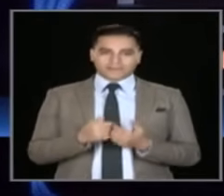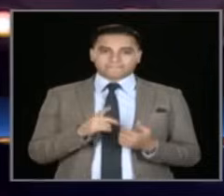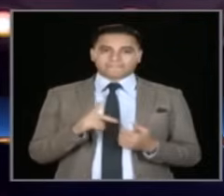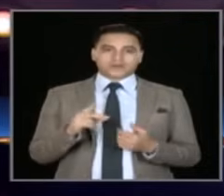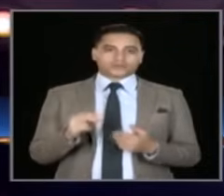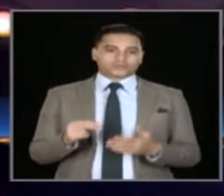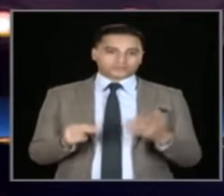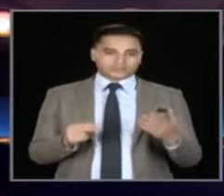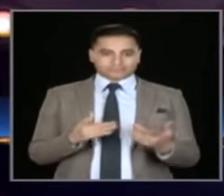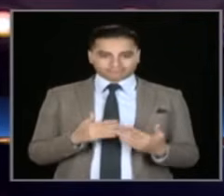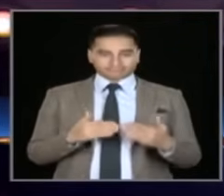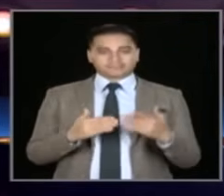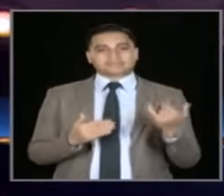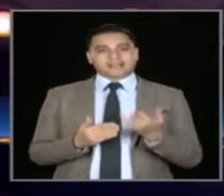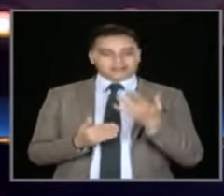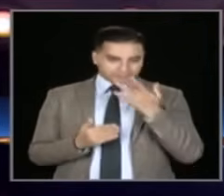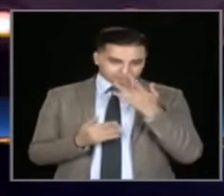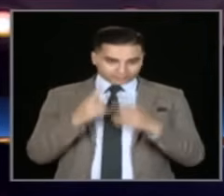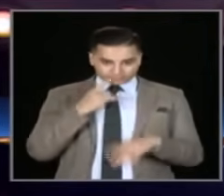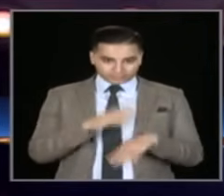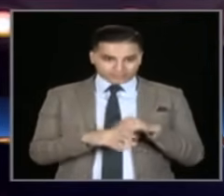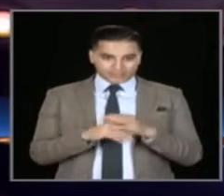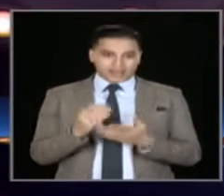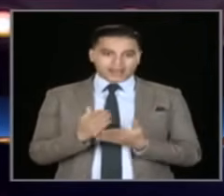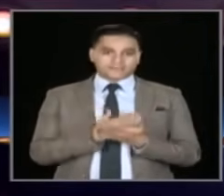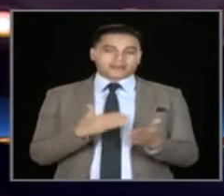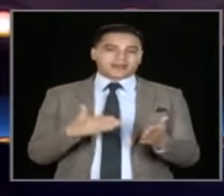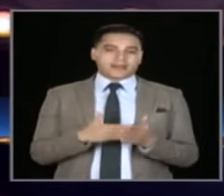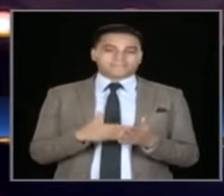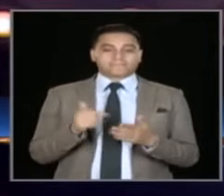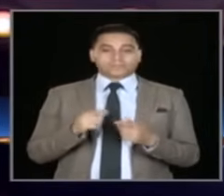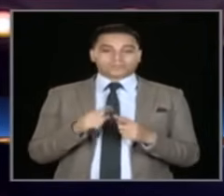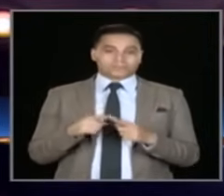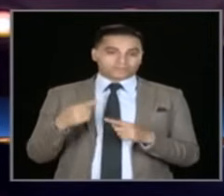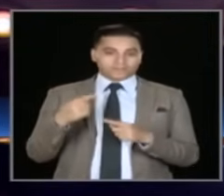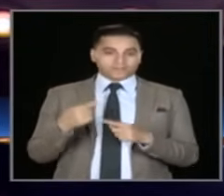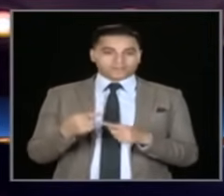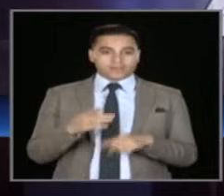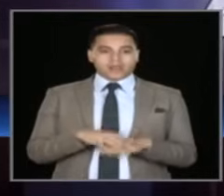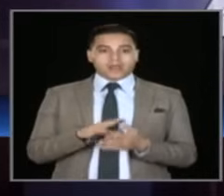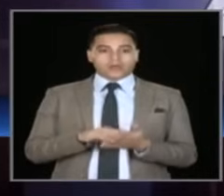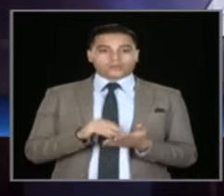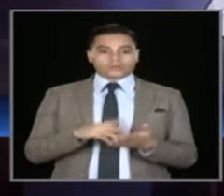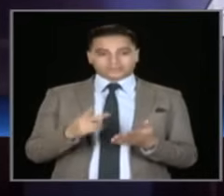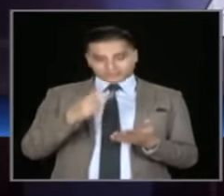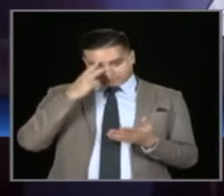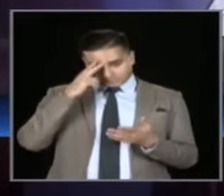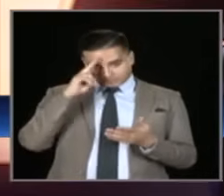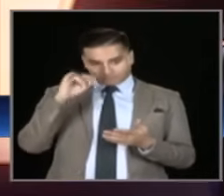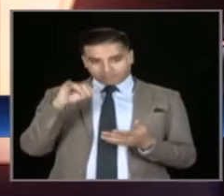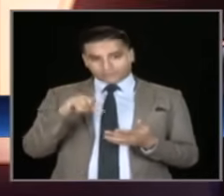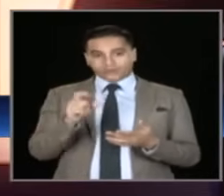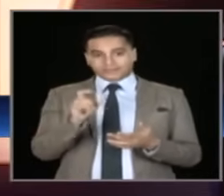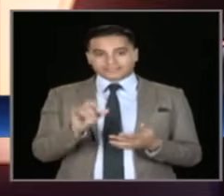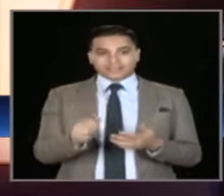95 و25 120. طبعا تسهلوا المأمورية على نفسكم قبل آخر فقرة. أول اتنين من مكاننا مونيا